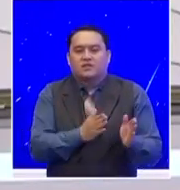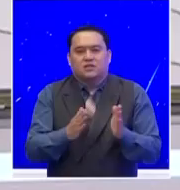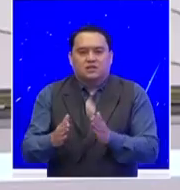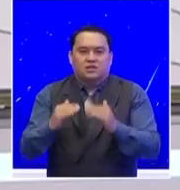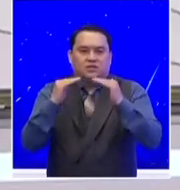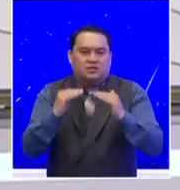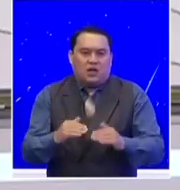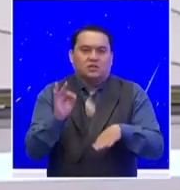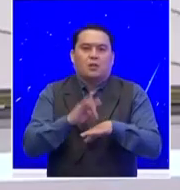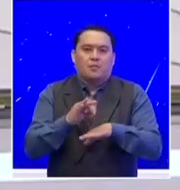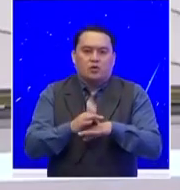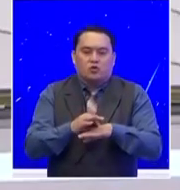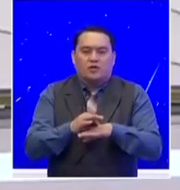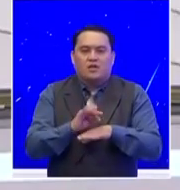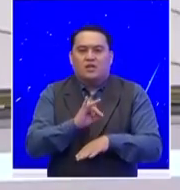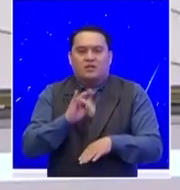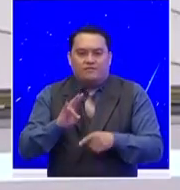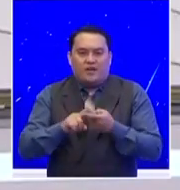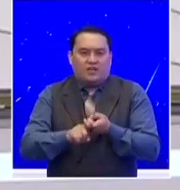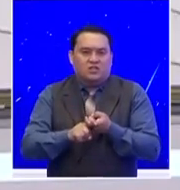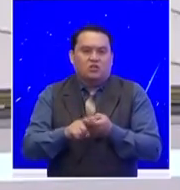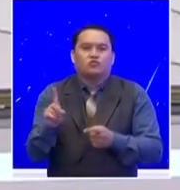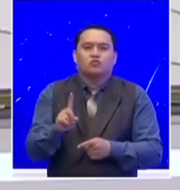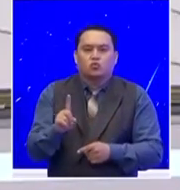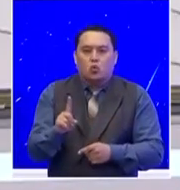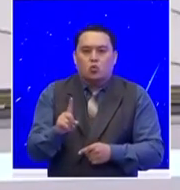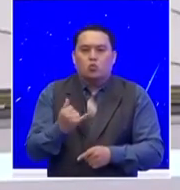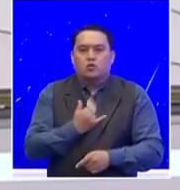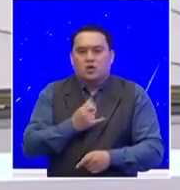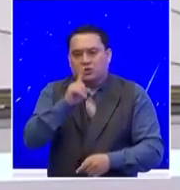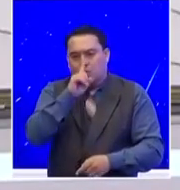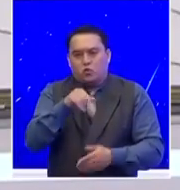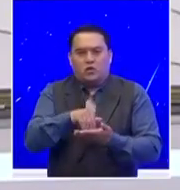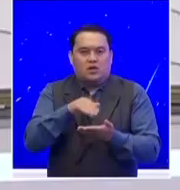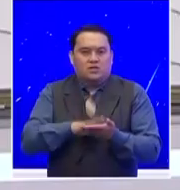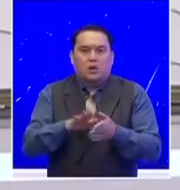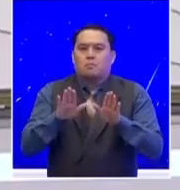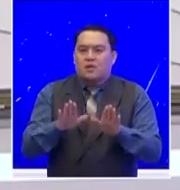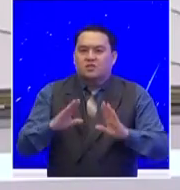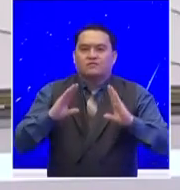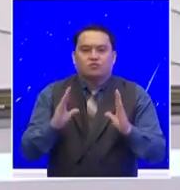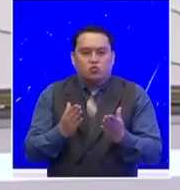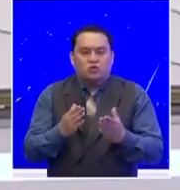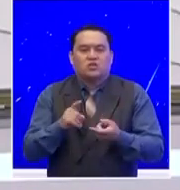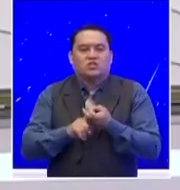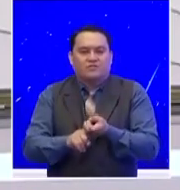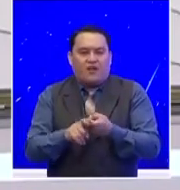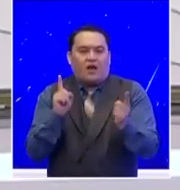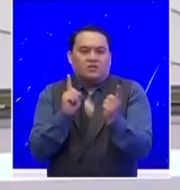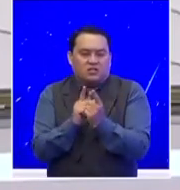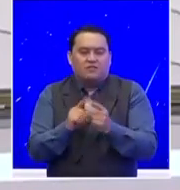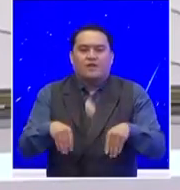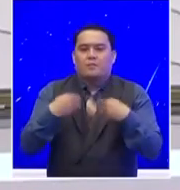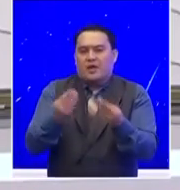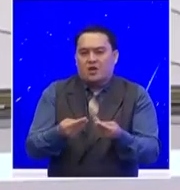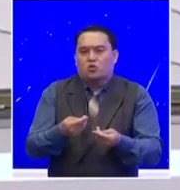спаде заболеваемости коронавирусной инфекции только в том случае, когда у нас не будет регистрироваться местных случаев инфекции, контактных путей передачи,